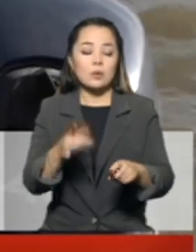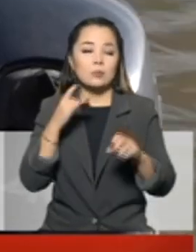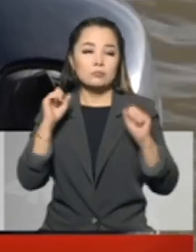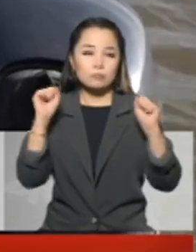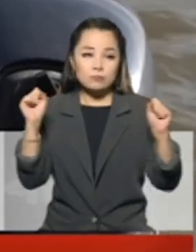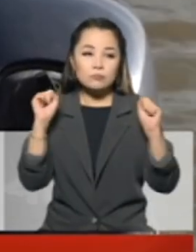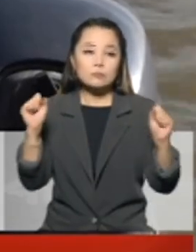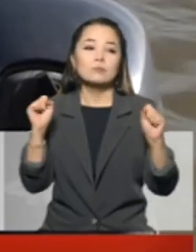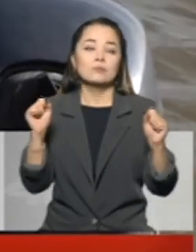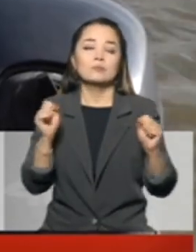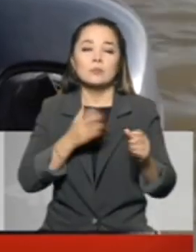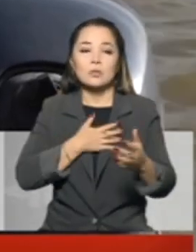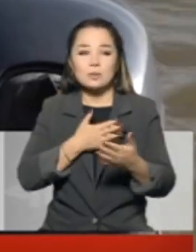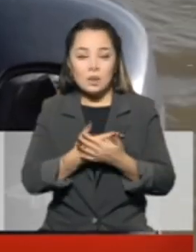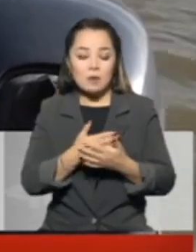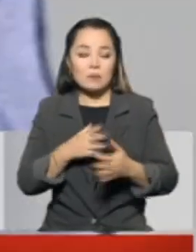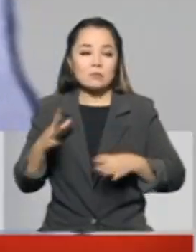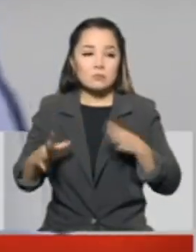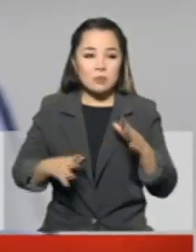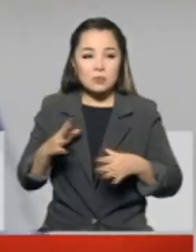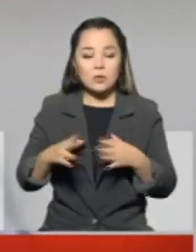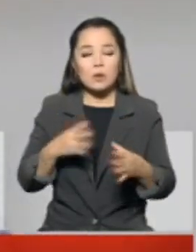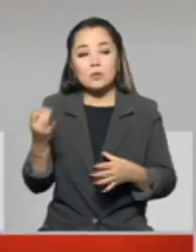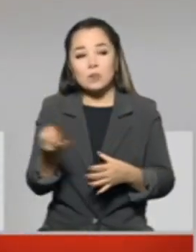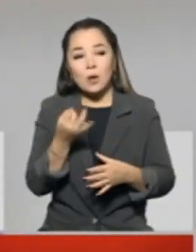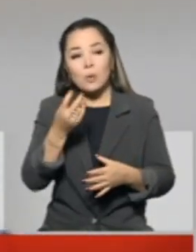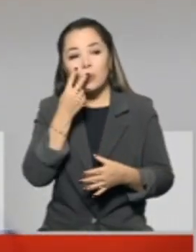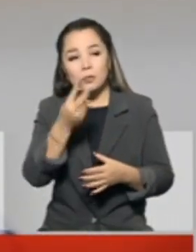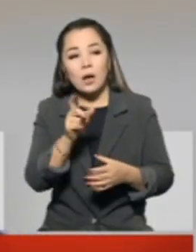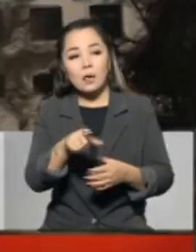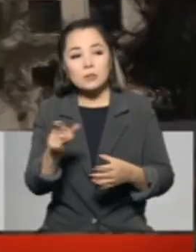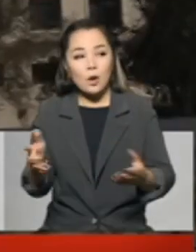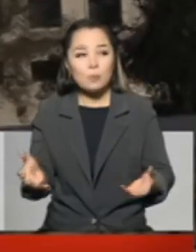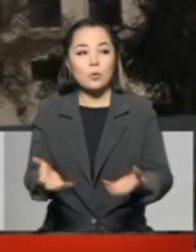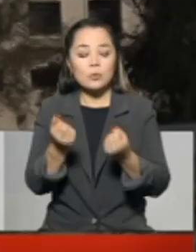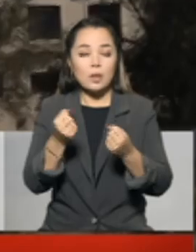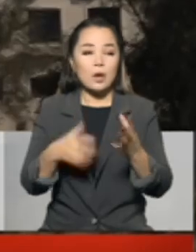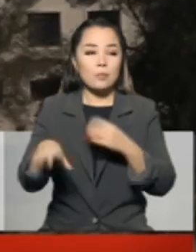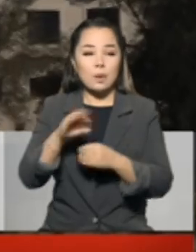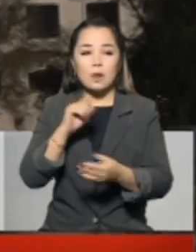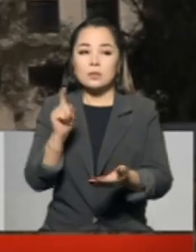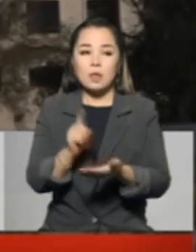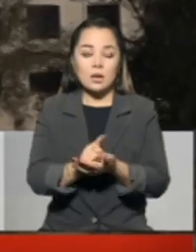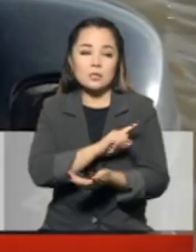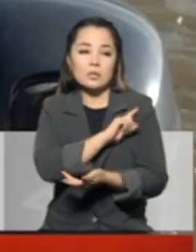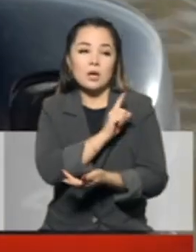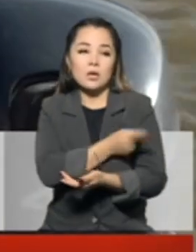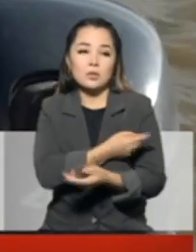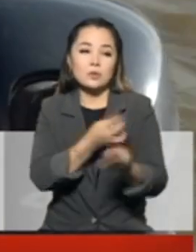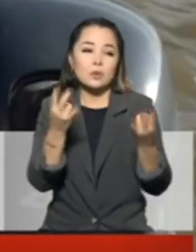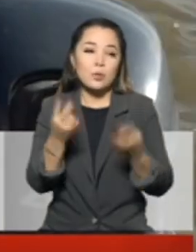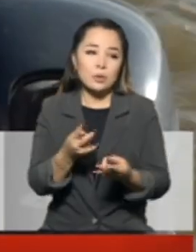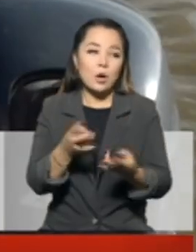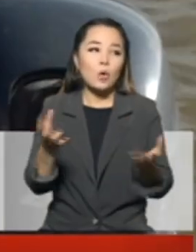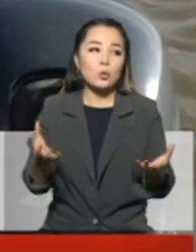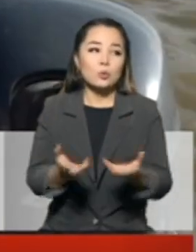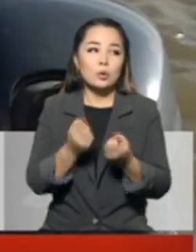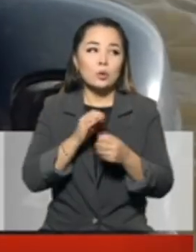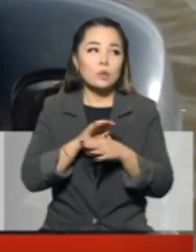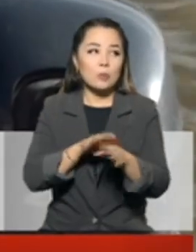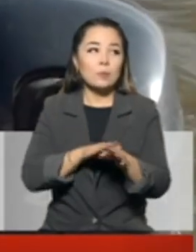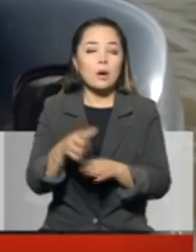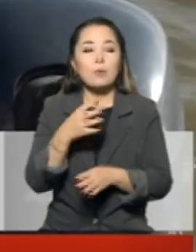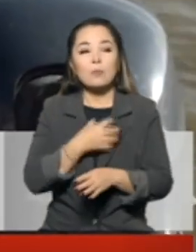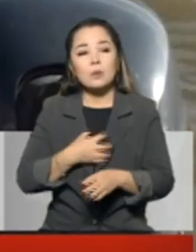мана. Содан қызық болды маған. Адамдардың өмірін құтқару бәріміз үшін парыз. Батылдық керек, құтқарушылық жұмыс өте